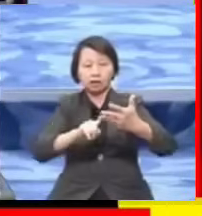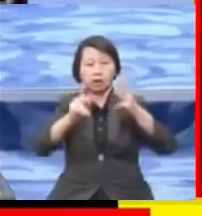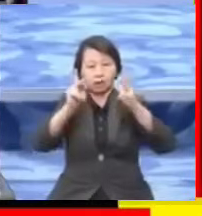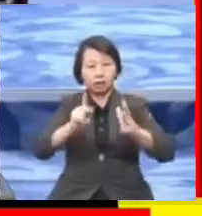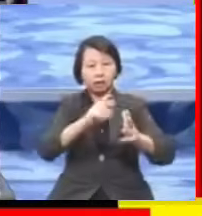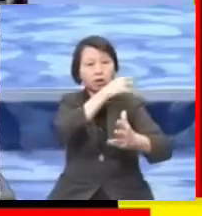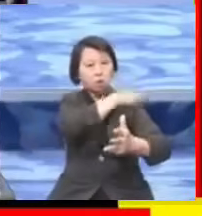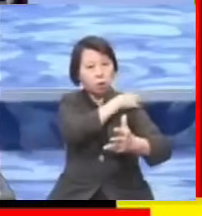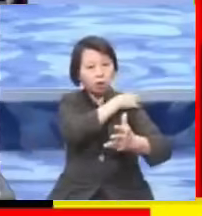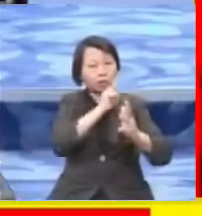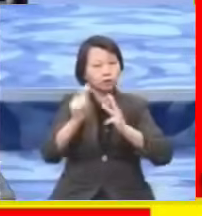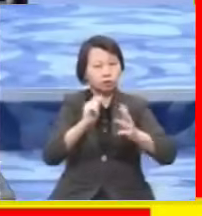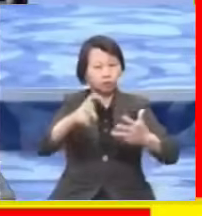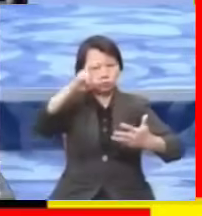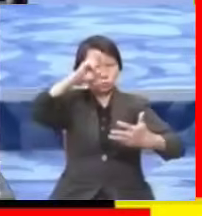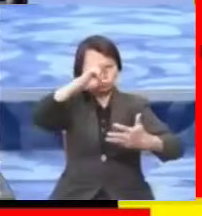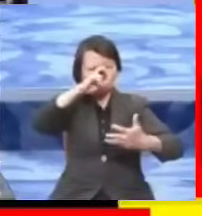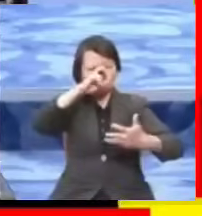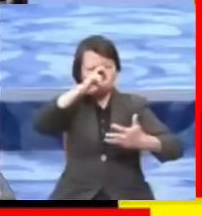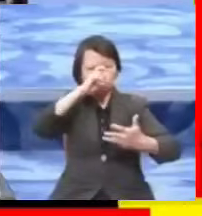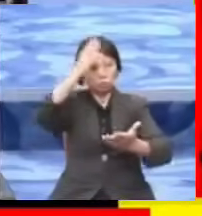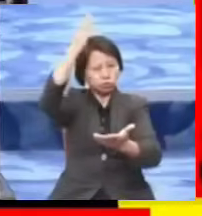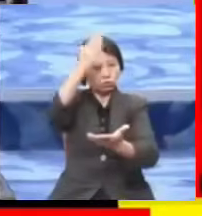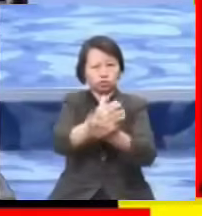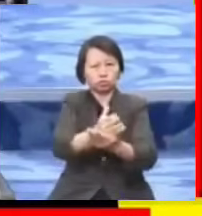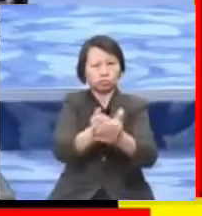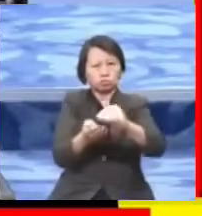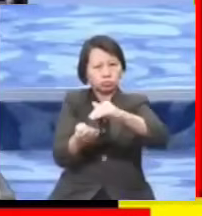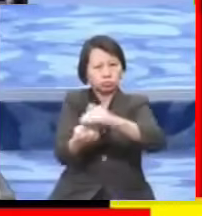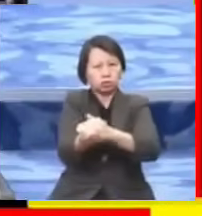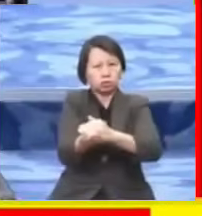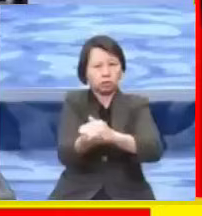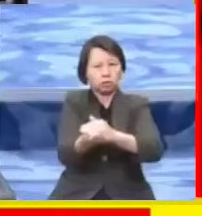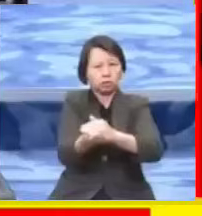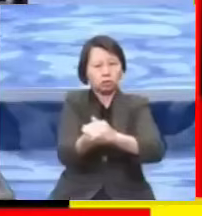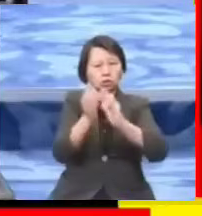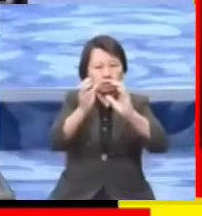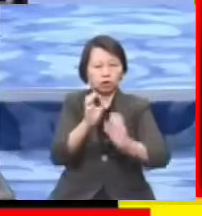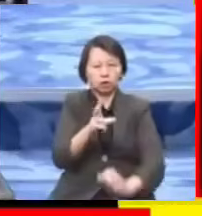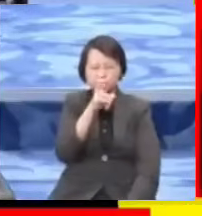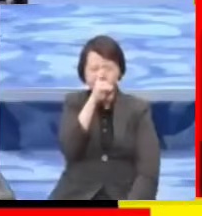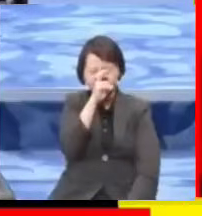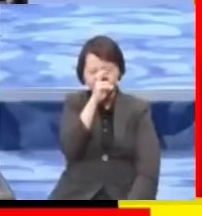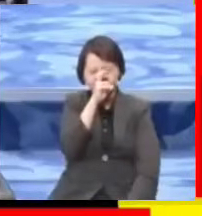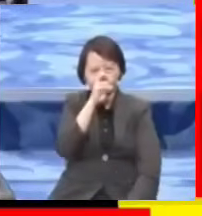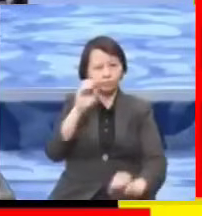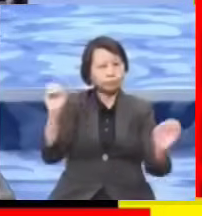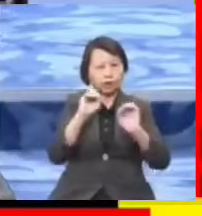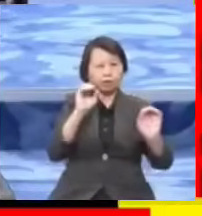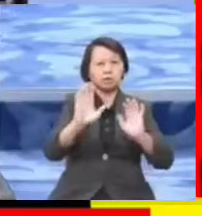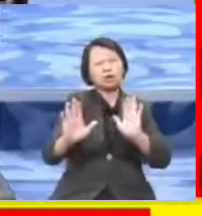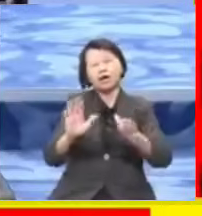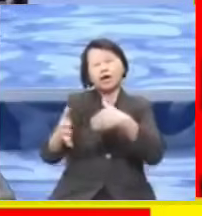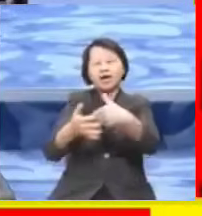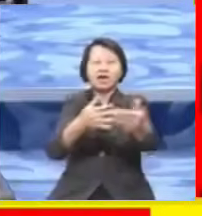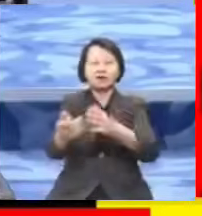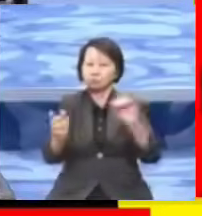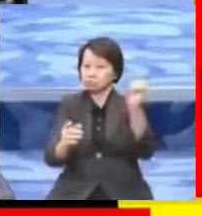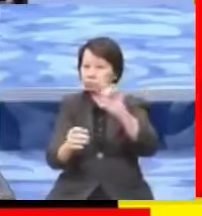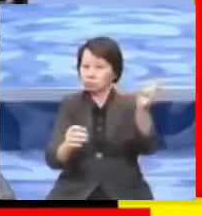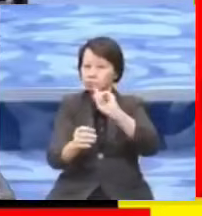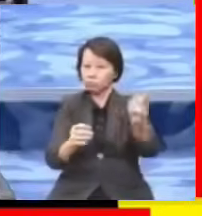penguatkuasa bertindak tegas memerangi rasuah secara tegas tanpa tolak ansur dan